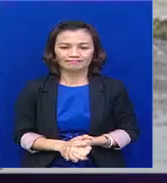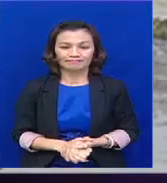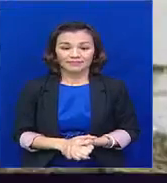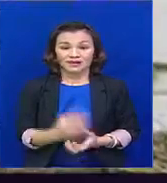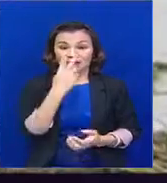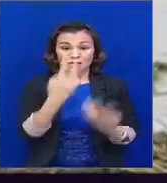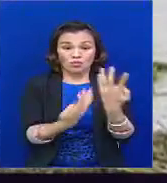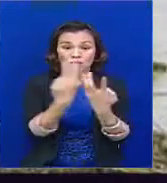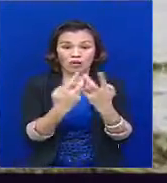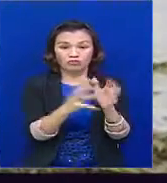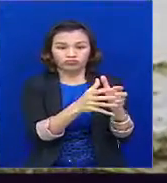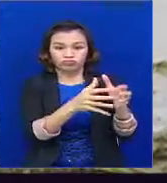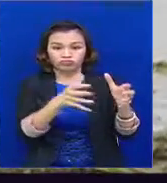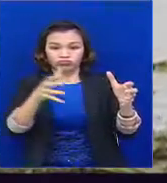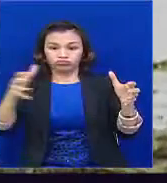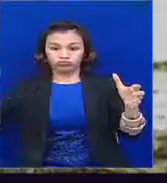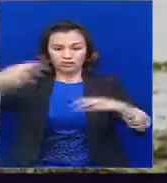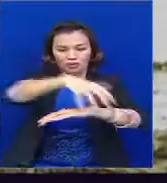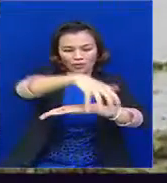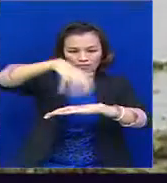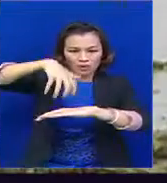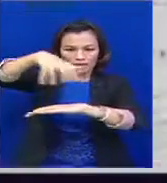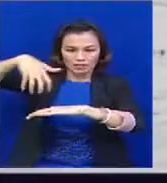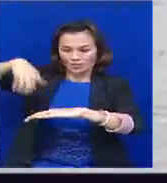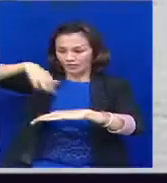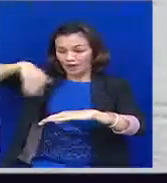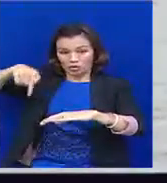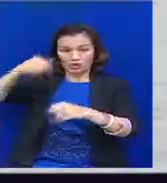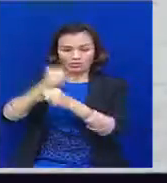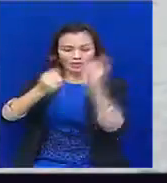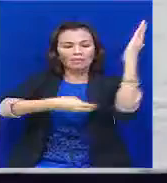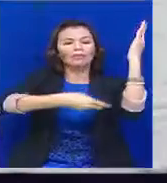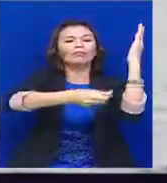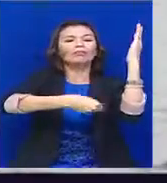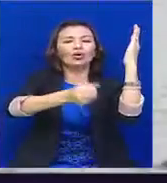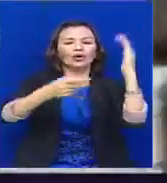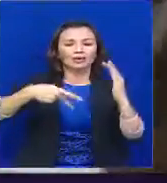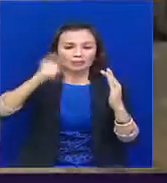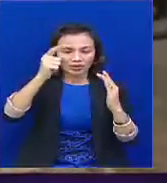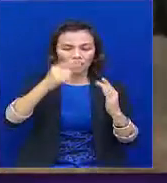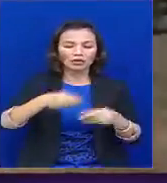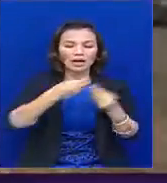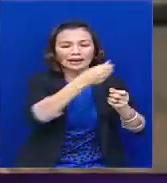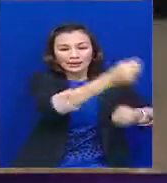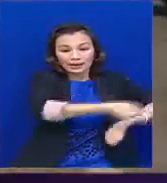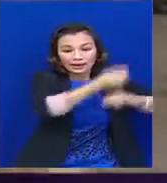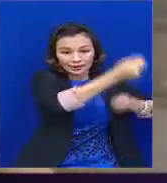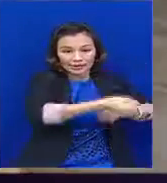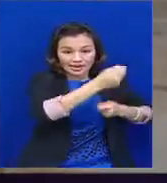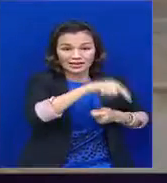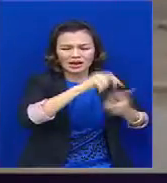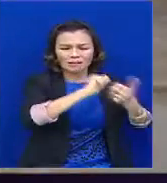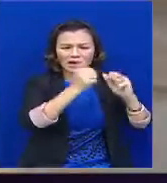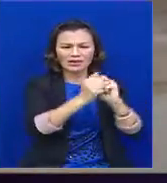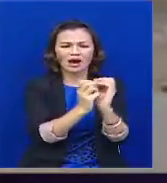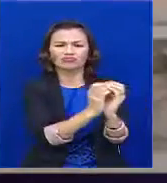ากที่ลอกขึ้นมาได้ทั้งหมดกรมพัฒนาที่ดินจะนำไปทำปุ๋ยหมักเพื่อใช้ประโยชน์ทางการเกษตรซึ่งปัญหาผักตบชวาเ